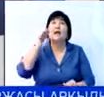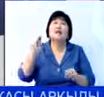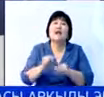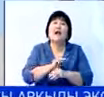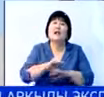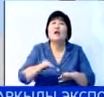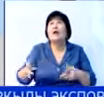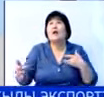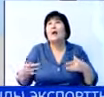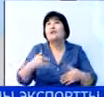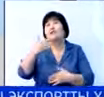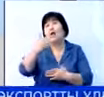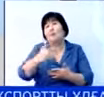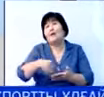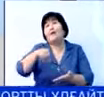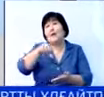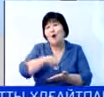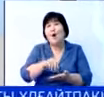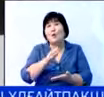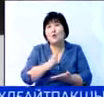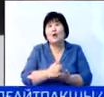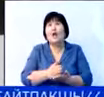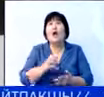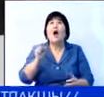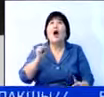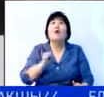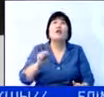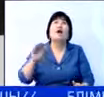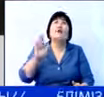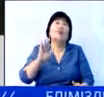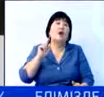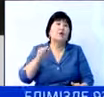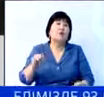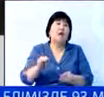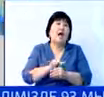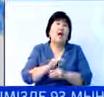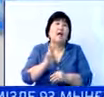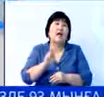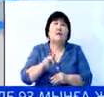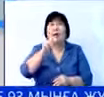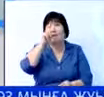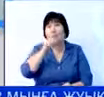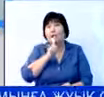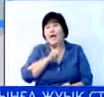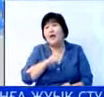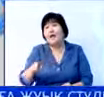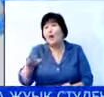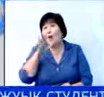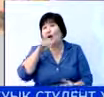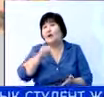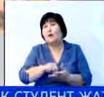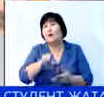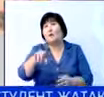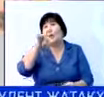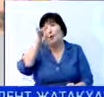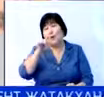тәрбиеленушілер концерттік бағдарлама ұйымдастырды. Алена Виноградованың мұнда тәрбиеленіп жатқанына бір айдан аса уақыт болыпты. Ол